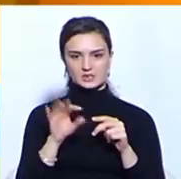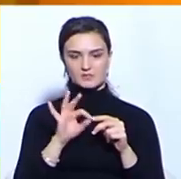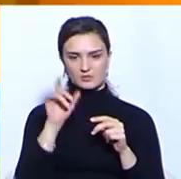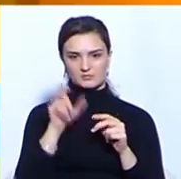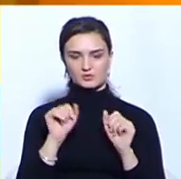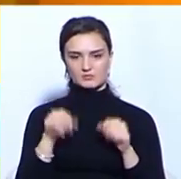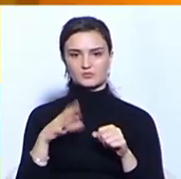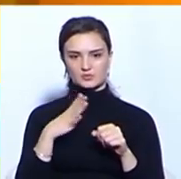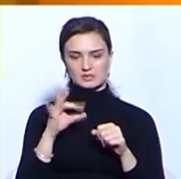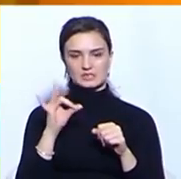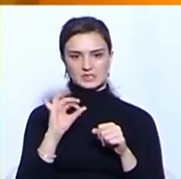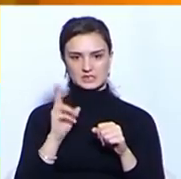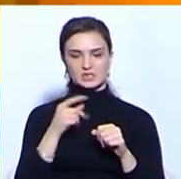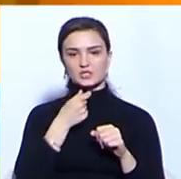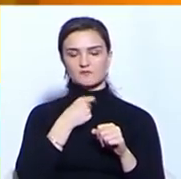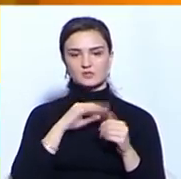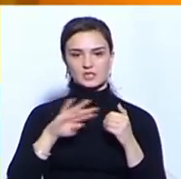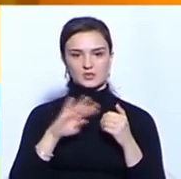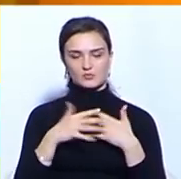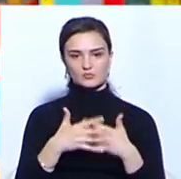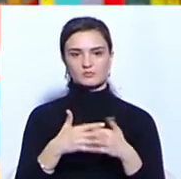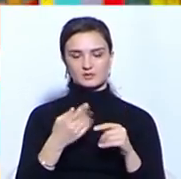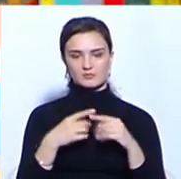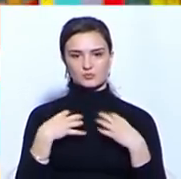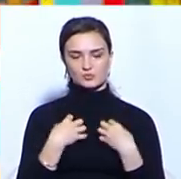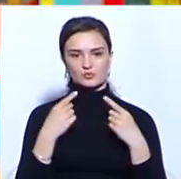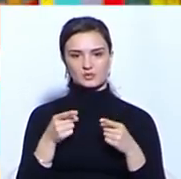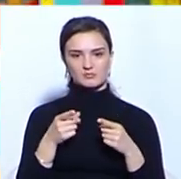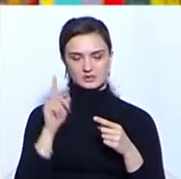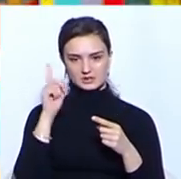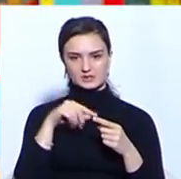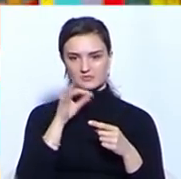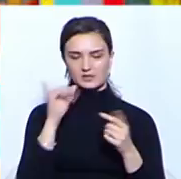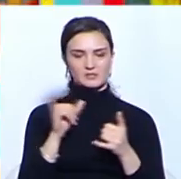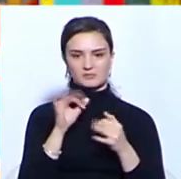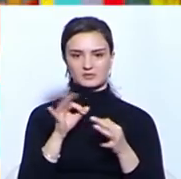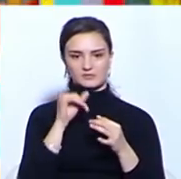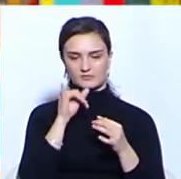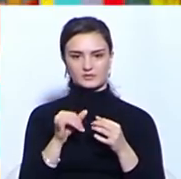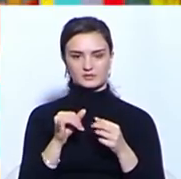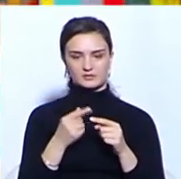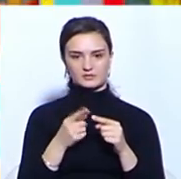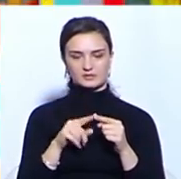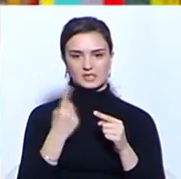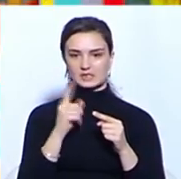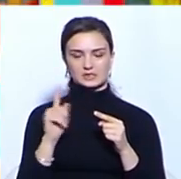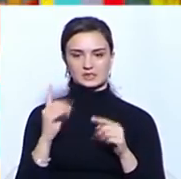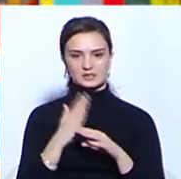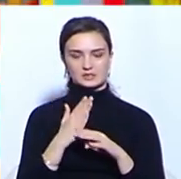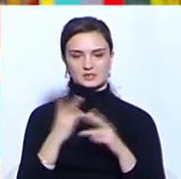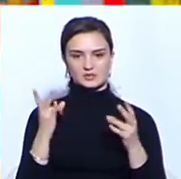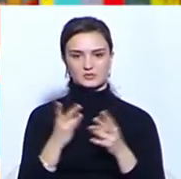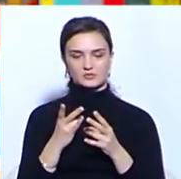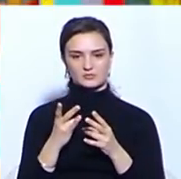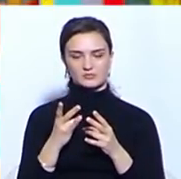ადამიანს შეიძლება ქონდეს რისკი საშუალო გარეულობის, სამწუხაროდ ამას იცით, ვერაფრით ვერ დაარეგულირებთ. ერთადერთი რა არის საჭირო,